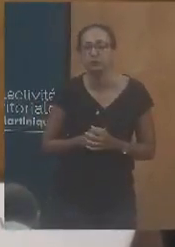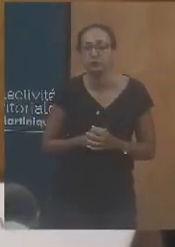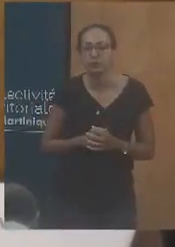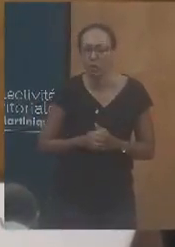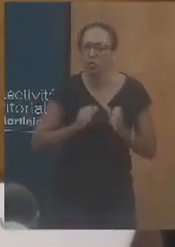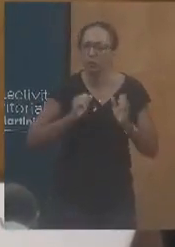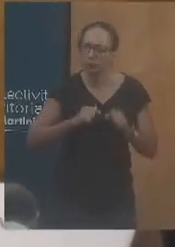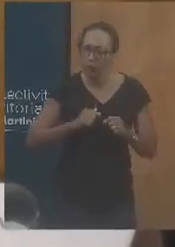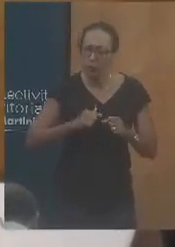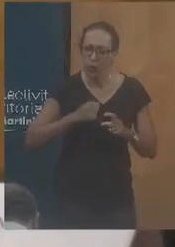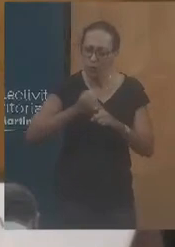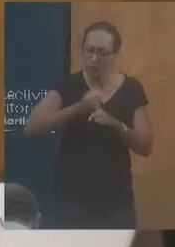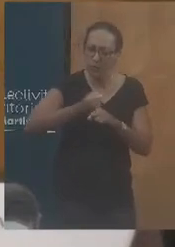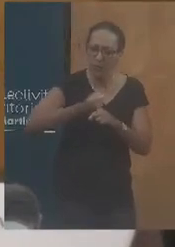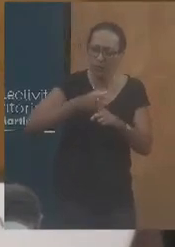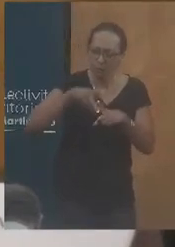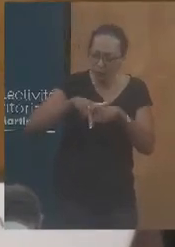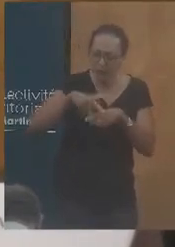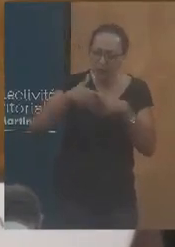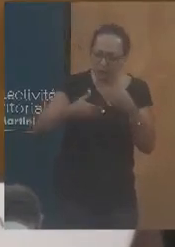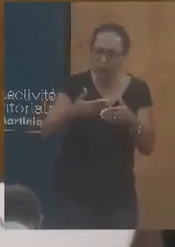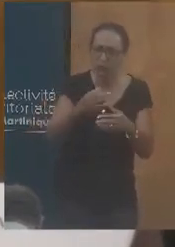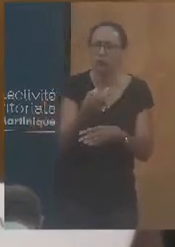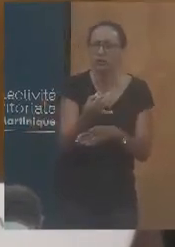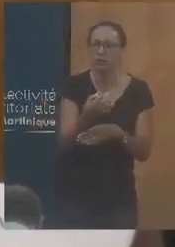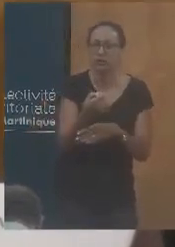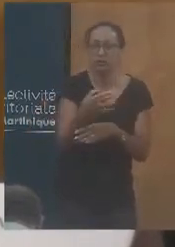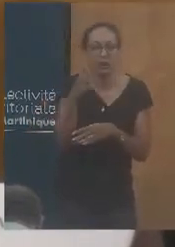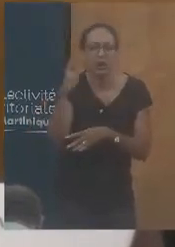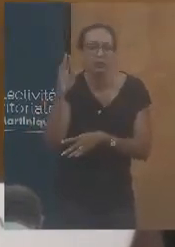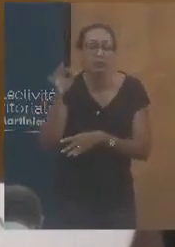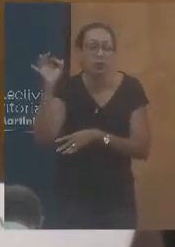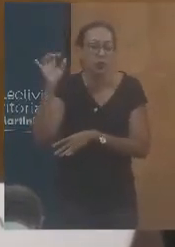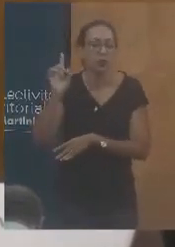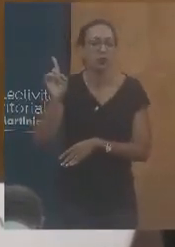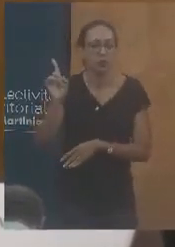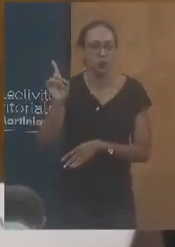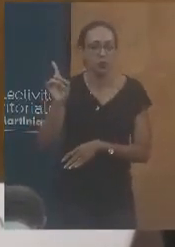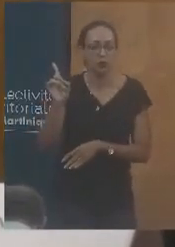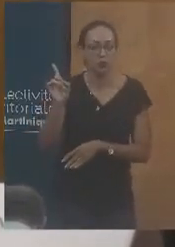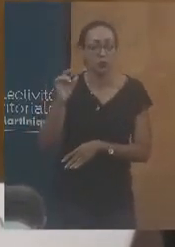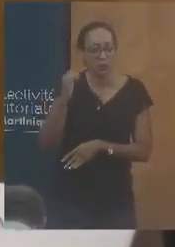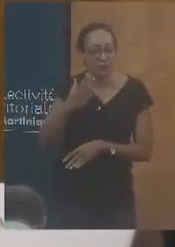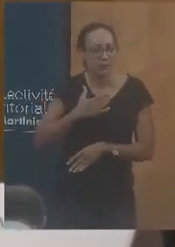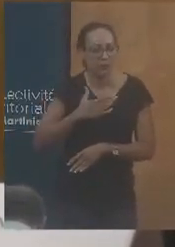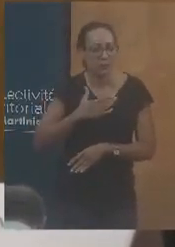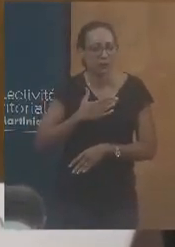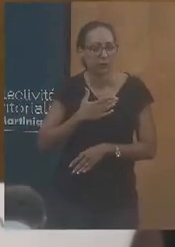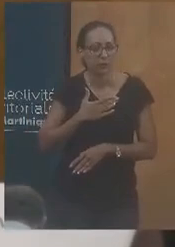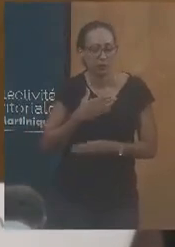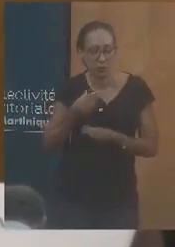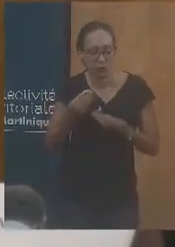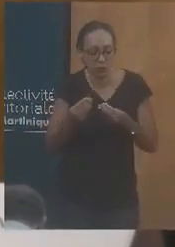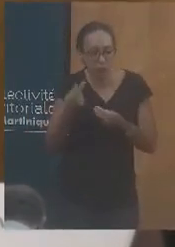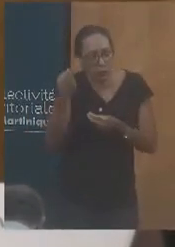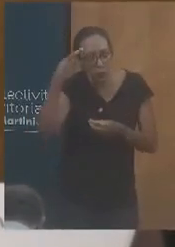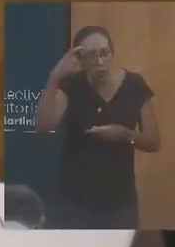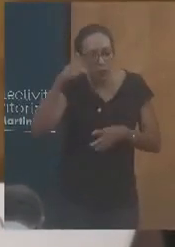engager la bataille. Mais il ne faut pas, de mon point de vue, faire croire aux Martiniquais que